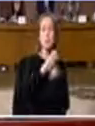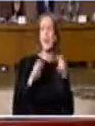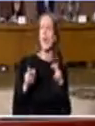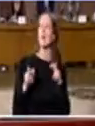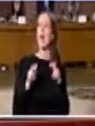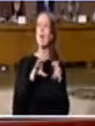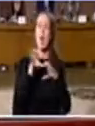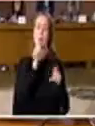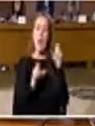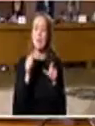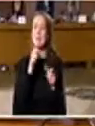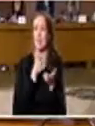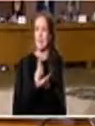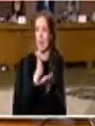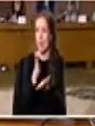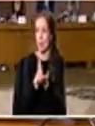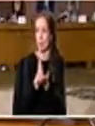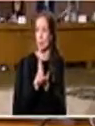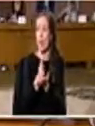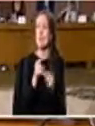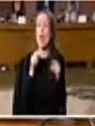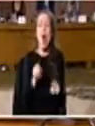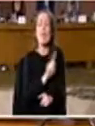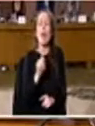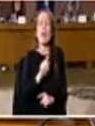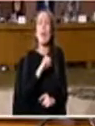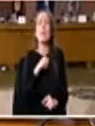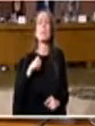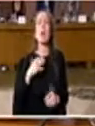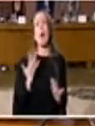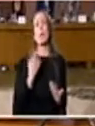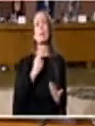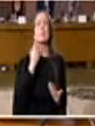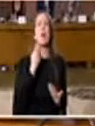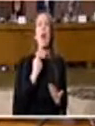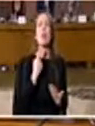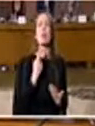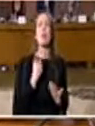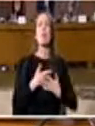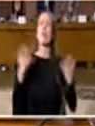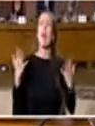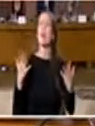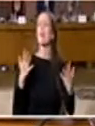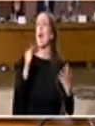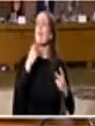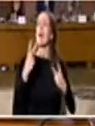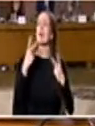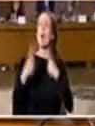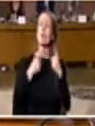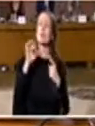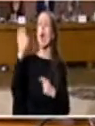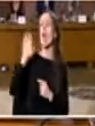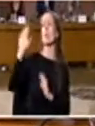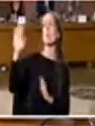i pružanja usluga. Dakle, nije ovo samo, kako bih rekla, velika i važna priča evropskih vrednosti. Ovo